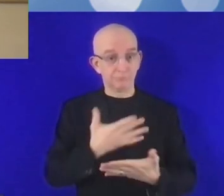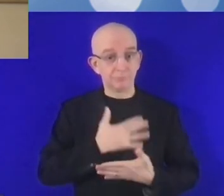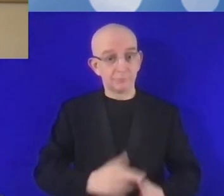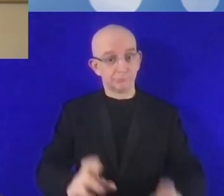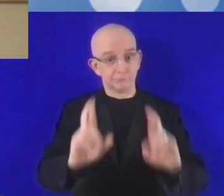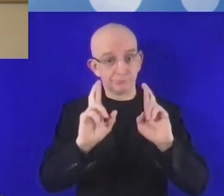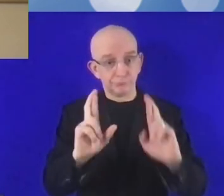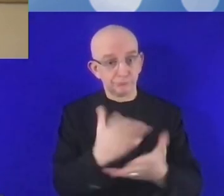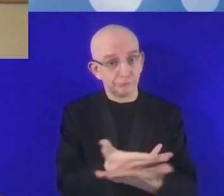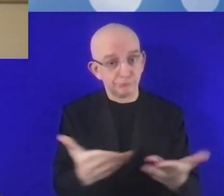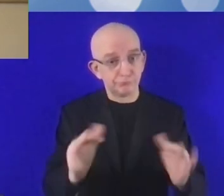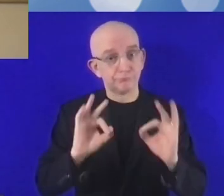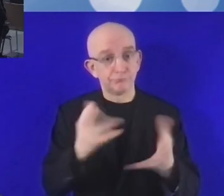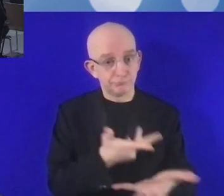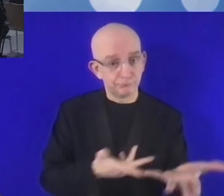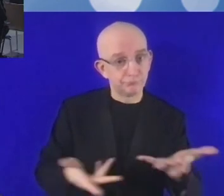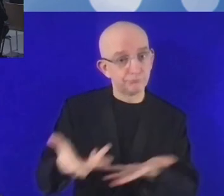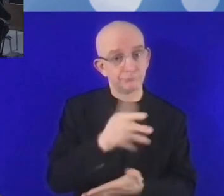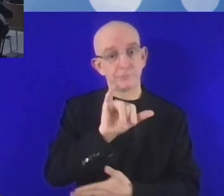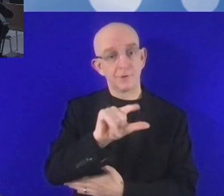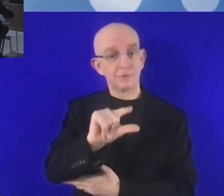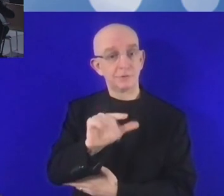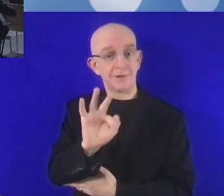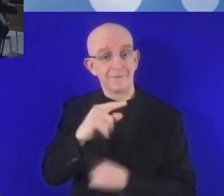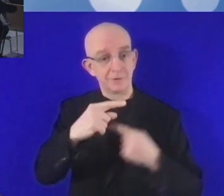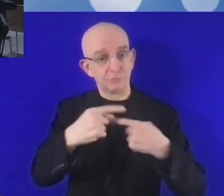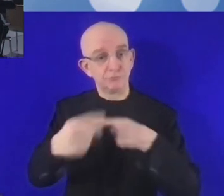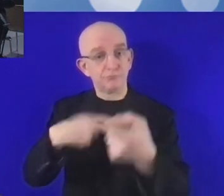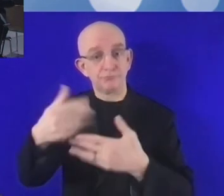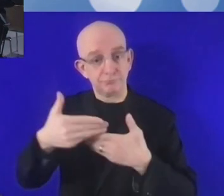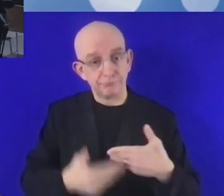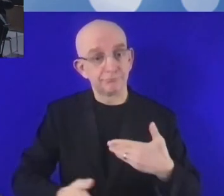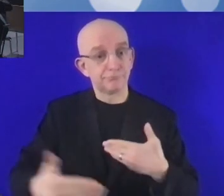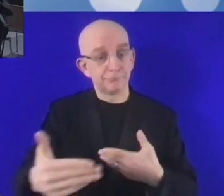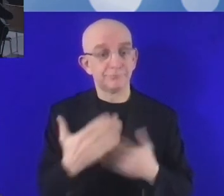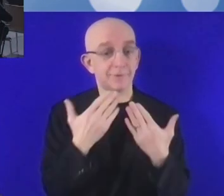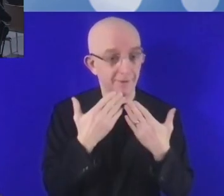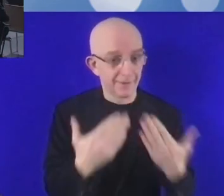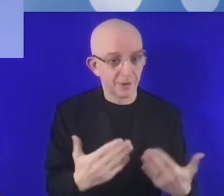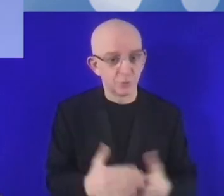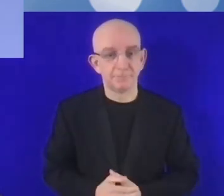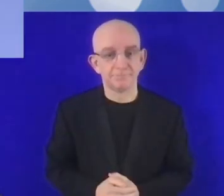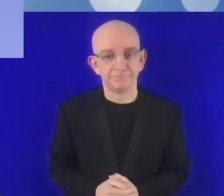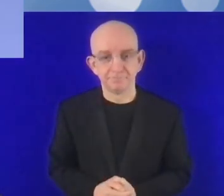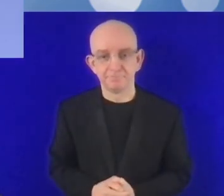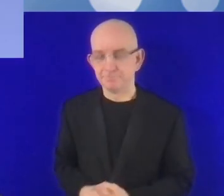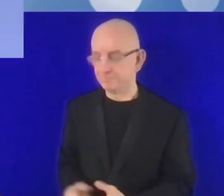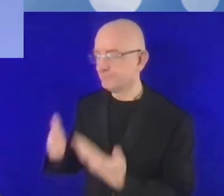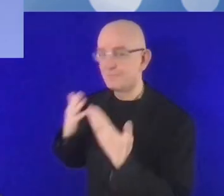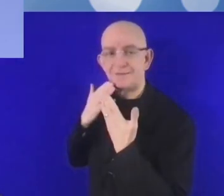当中，这 EGF 可以获得更多的将来获得更多的成就。非常感谢大家